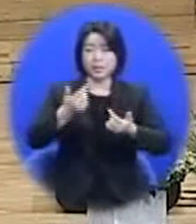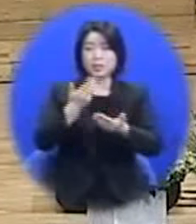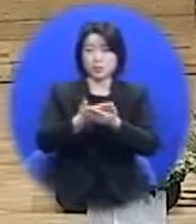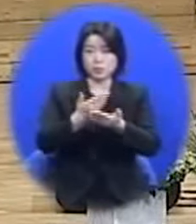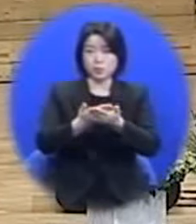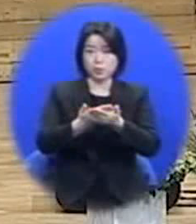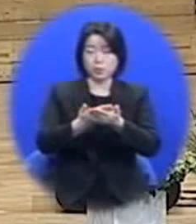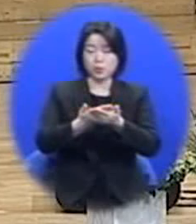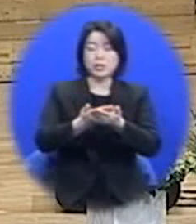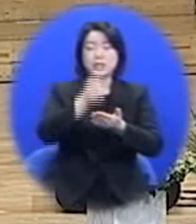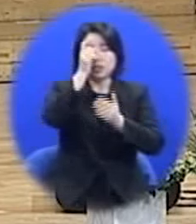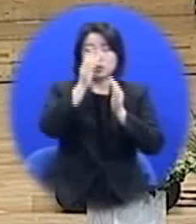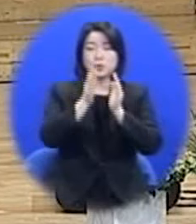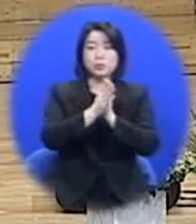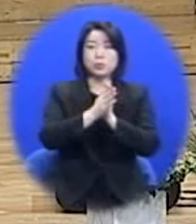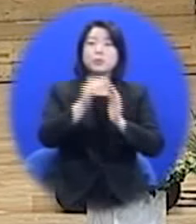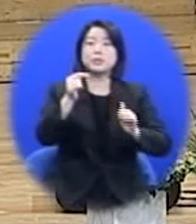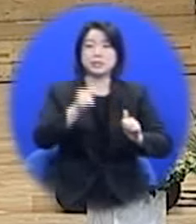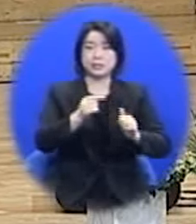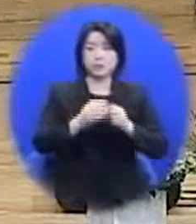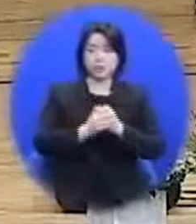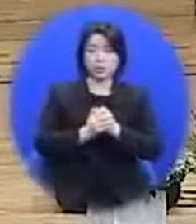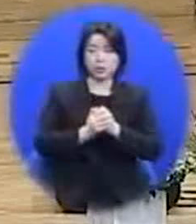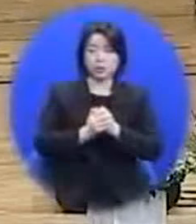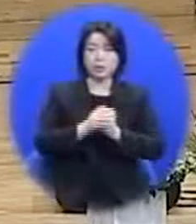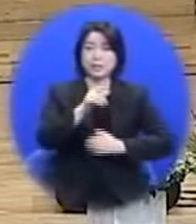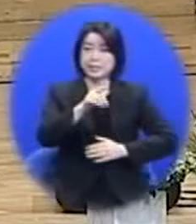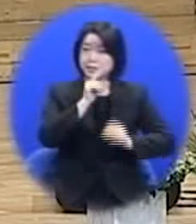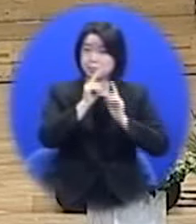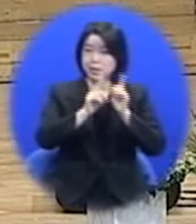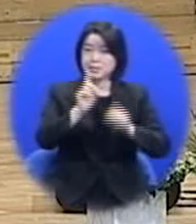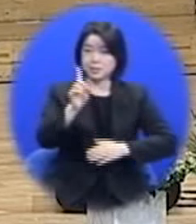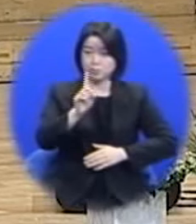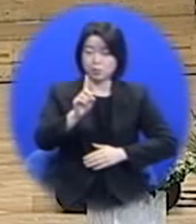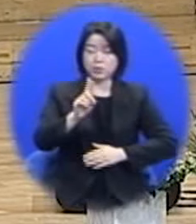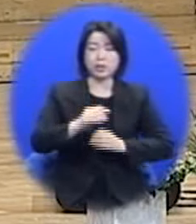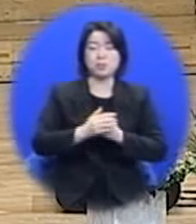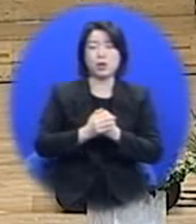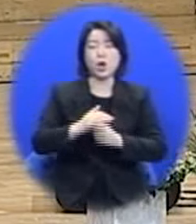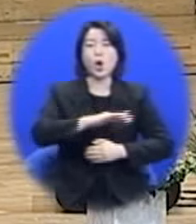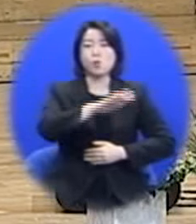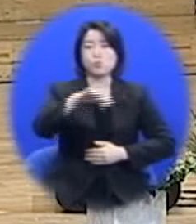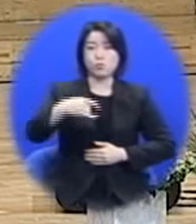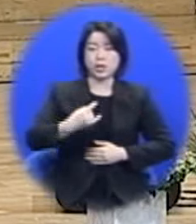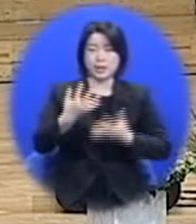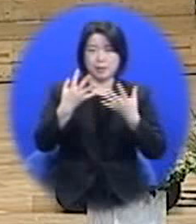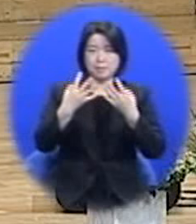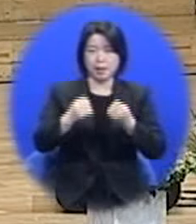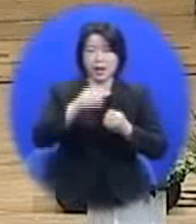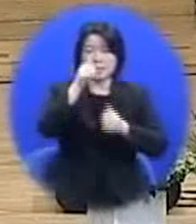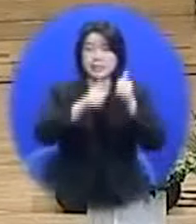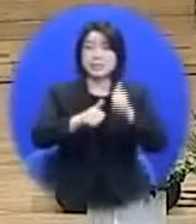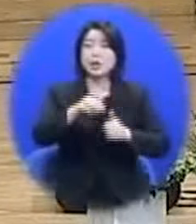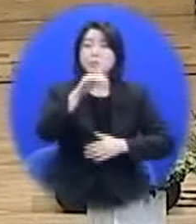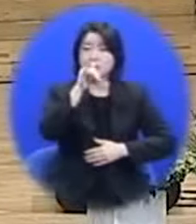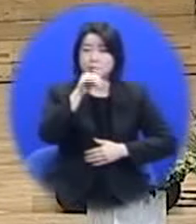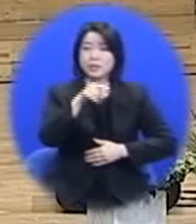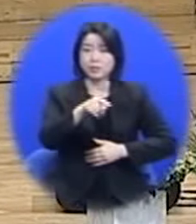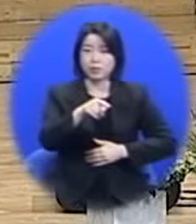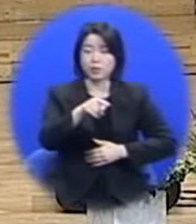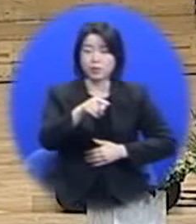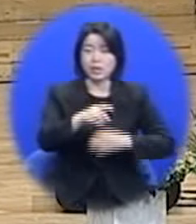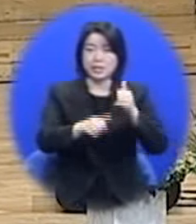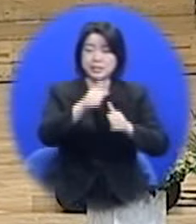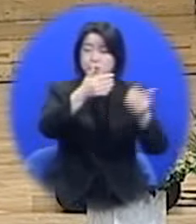하셨어요. 그 말은 우리에게 시험이 굉장히 심각한 문제라고 하는 거지요. 많은 그리스도인들이 시험받는